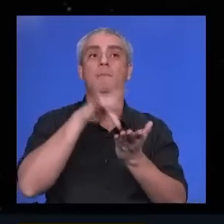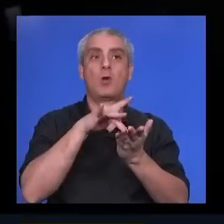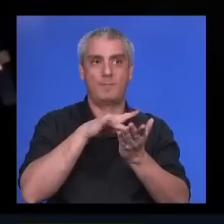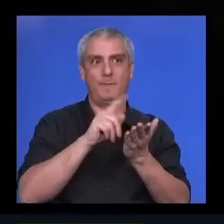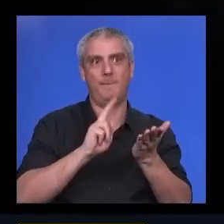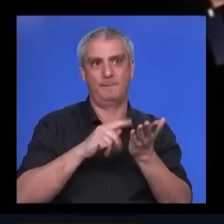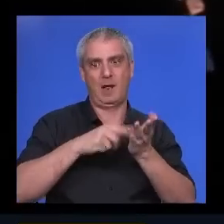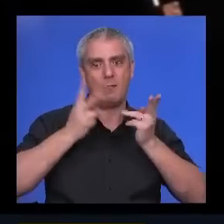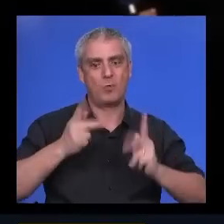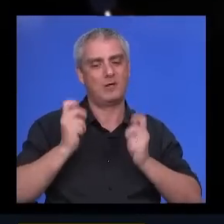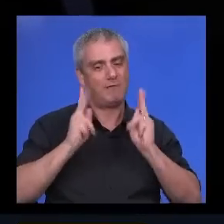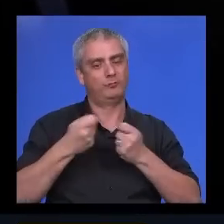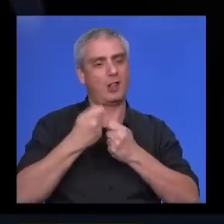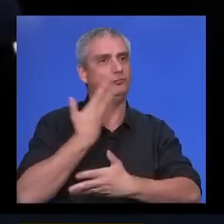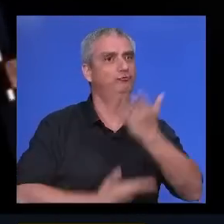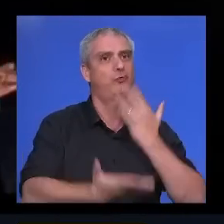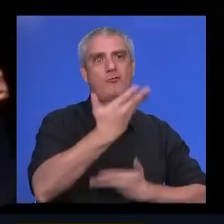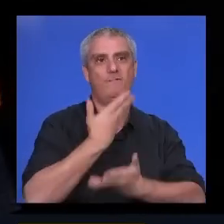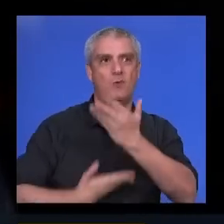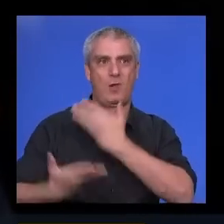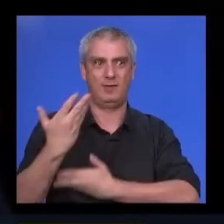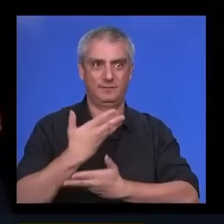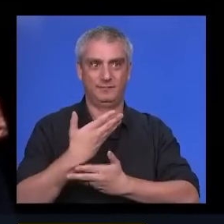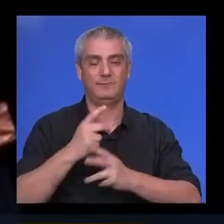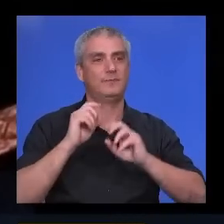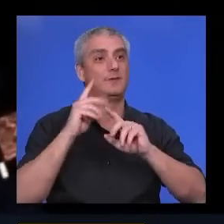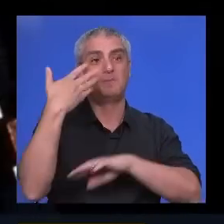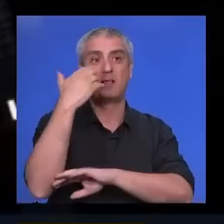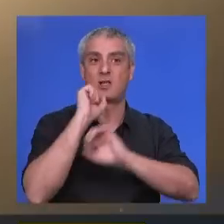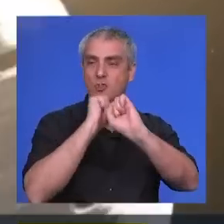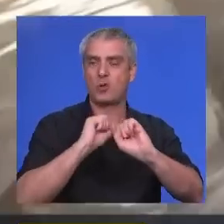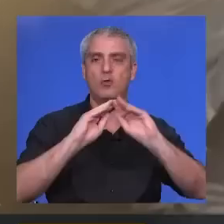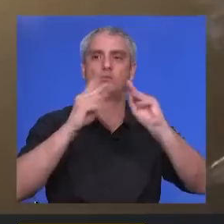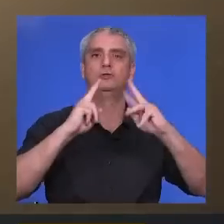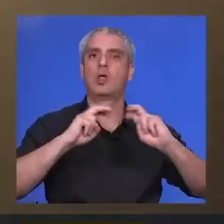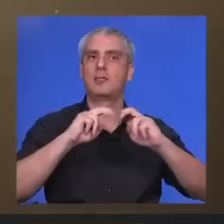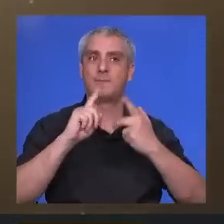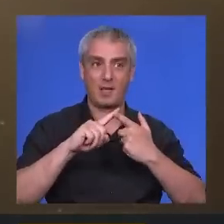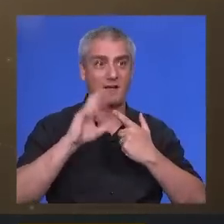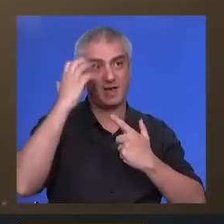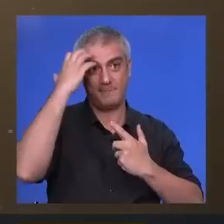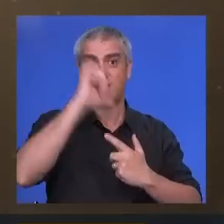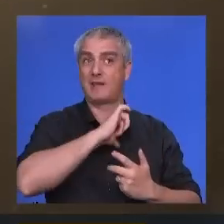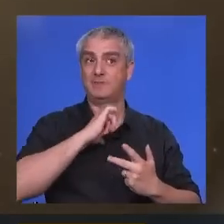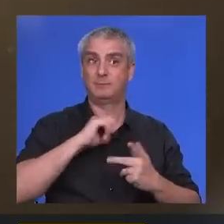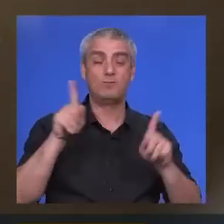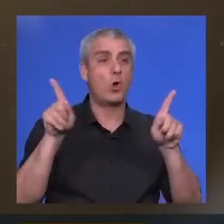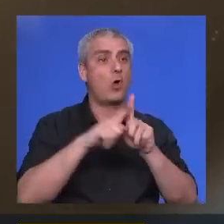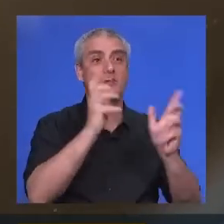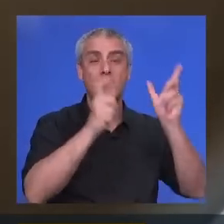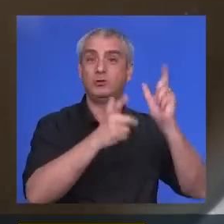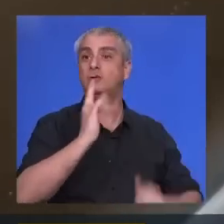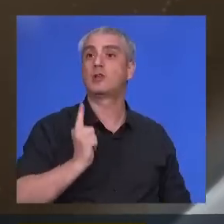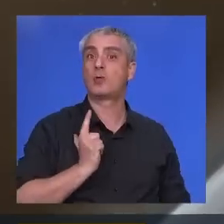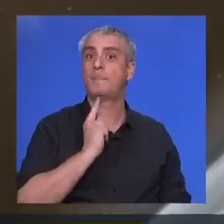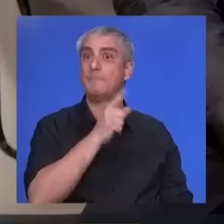הפוטנציאל לשיתופי פעולה. הישענות של מדינות, מוסדות מחקר וגם מדענים עצמאים על אותם אסטרונאוטים פרטיים